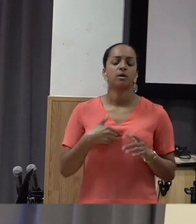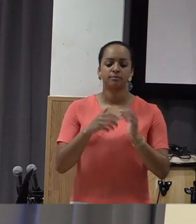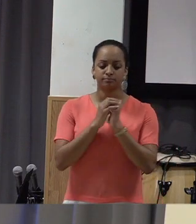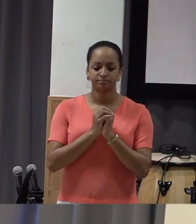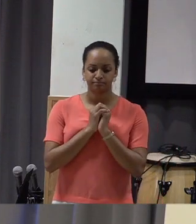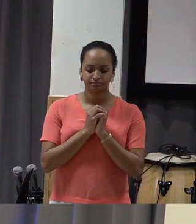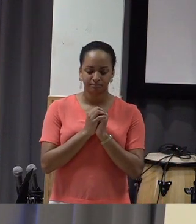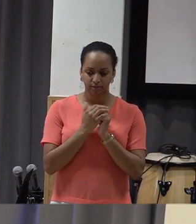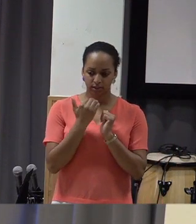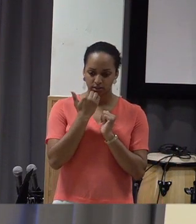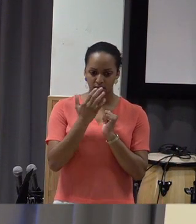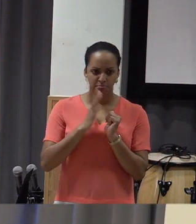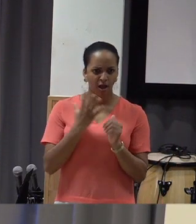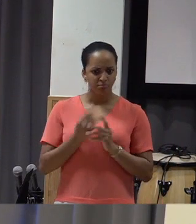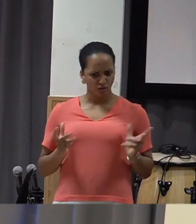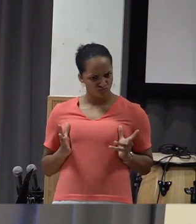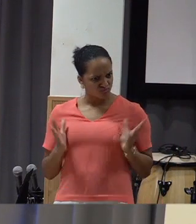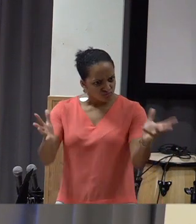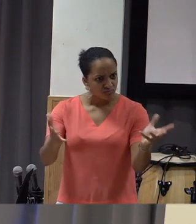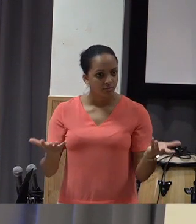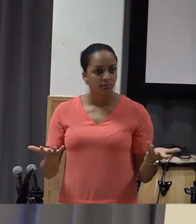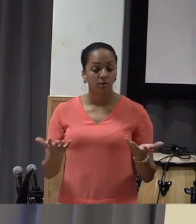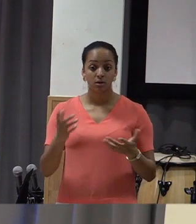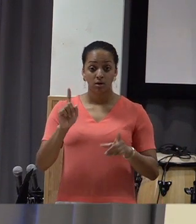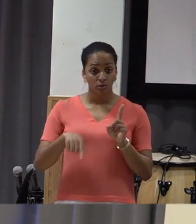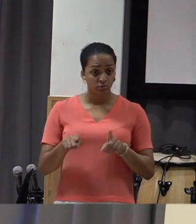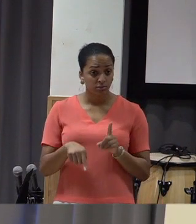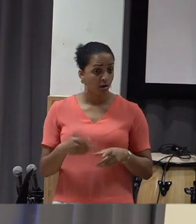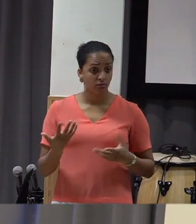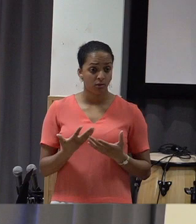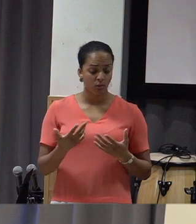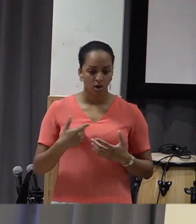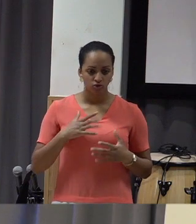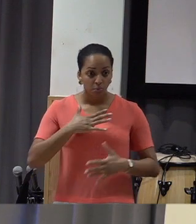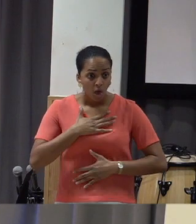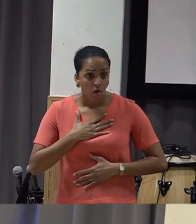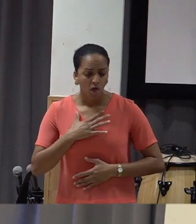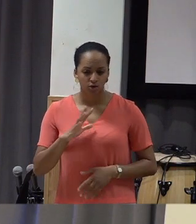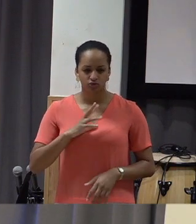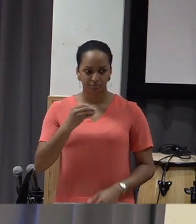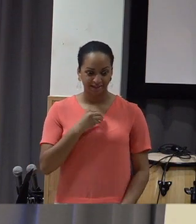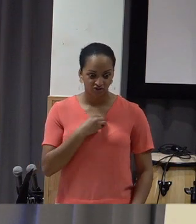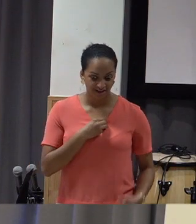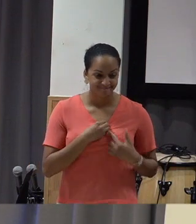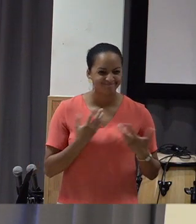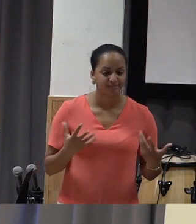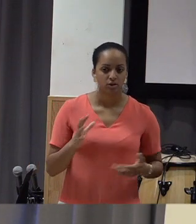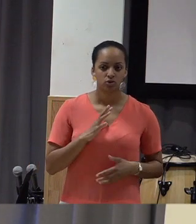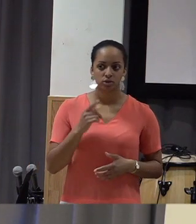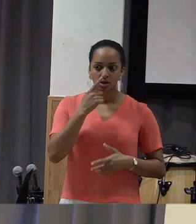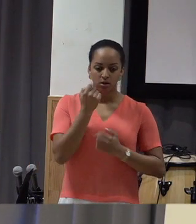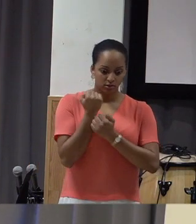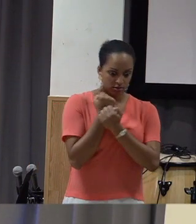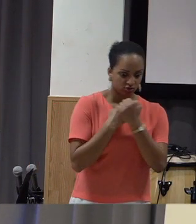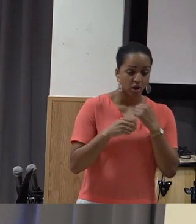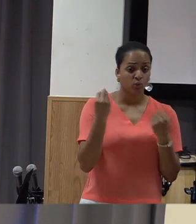d'audace. Et on manque de volonté à cause de notre péché, à cause de la peur, à cause de l'intimidation ou à cause de la